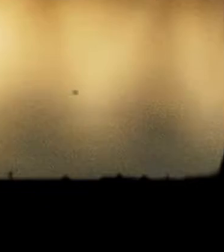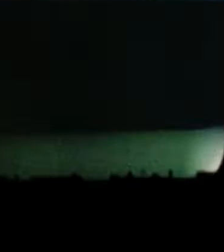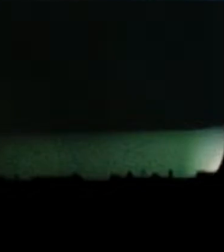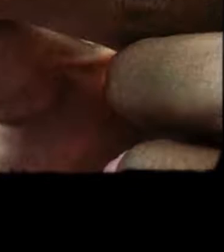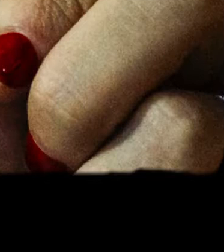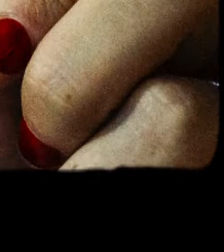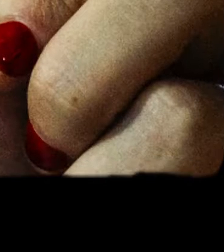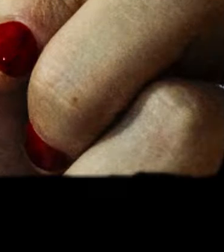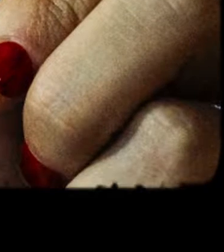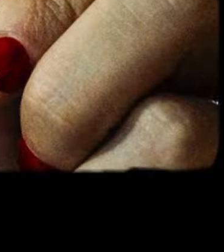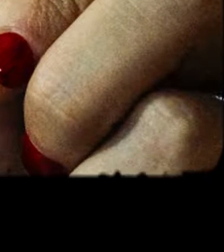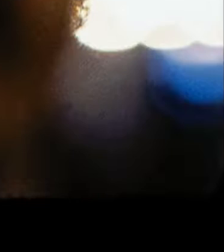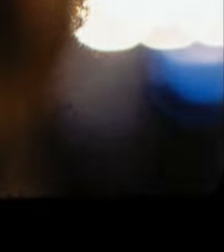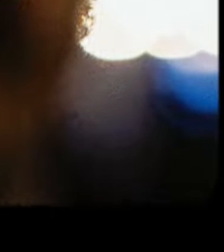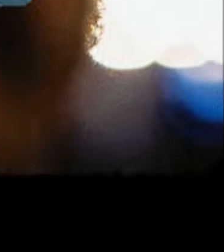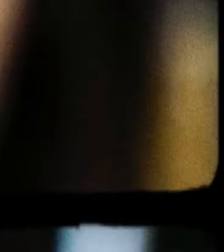Give It To Me